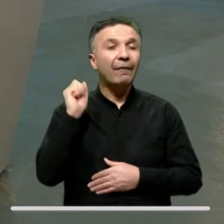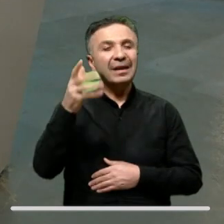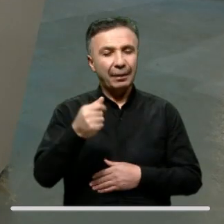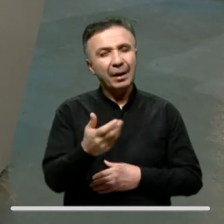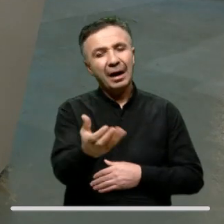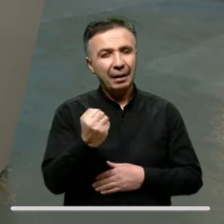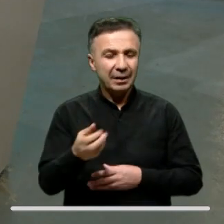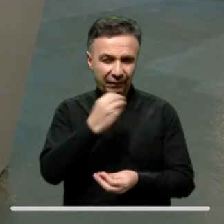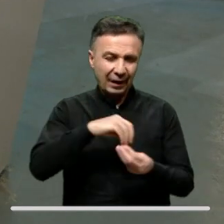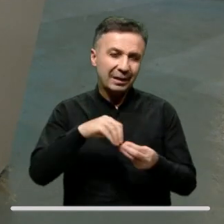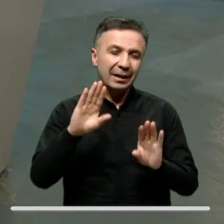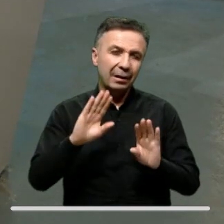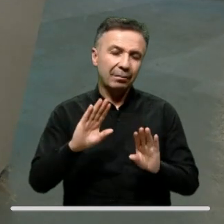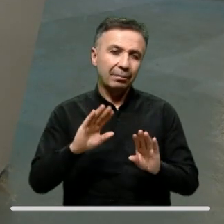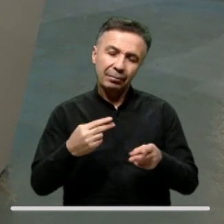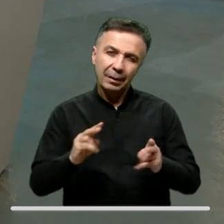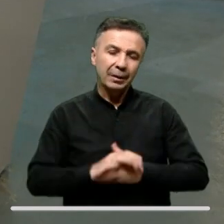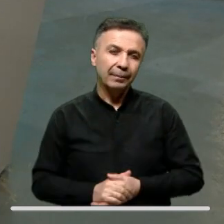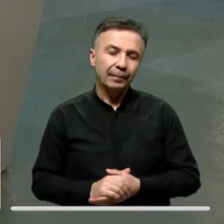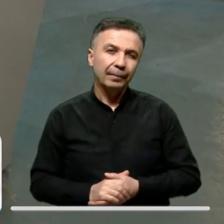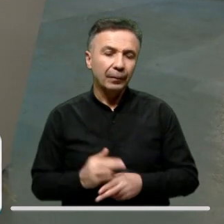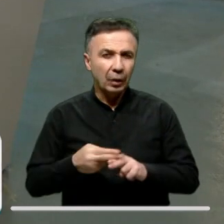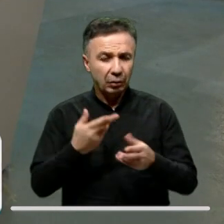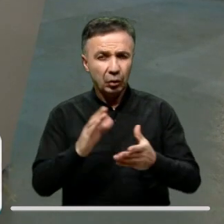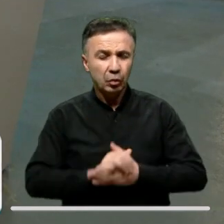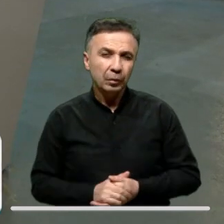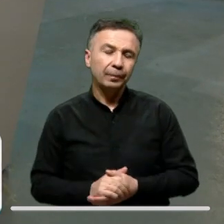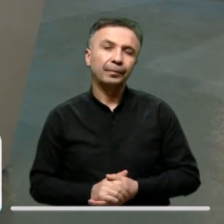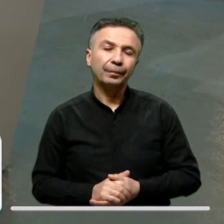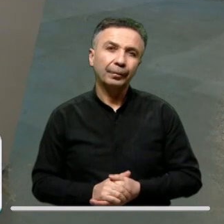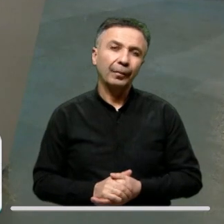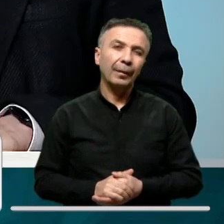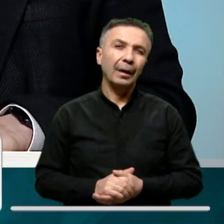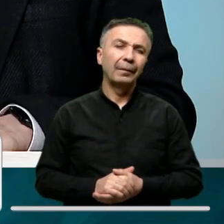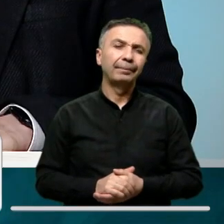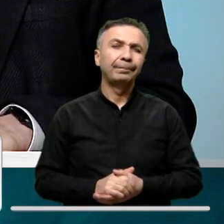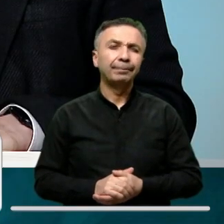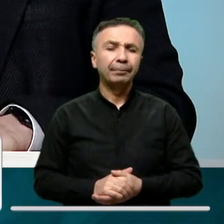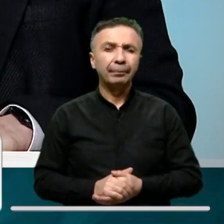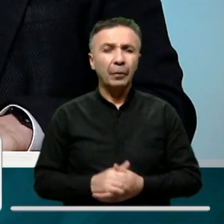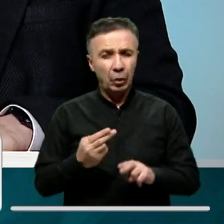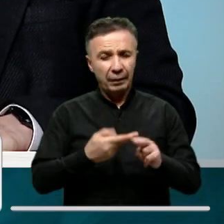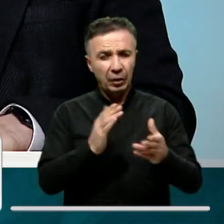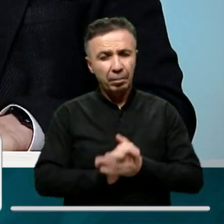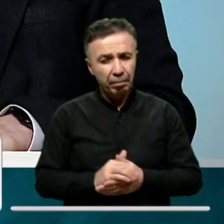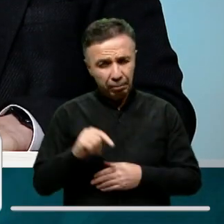Erkan Bey'in selamları var. Hocam diyor, örnek olarak şöyle bir örnek vereyim, sorum daha iyi anlaşılır. Diyelim ki bugün